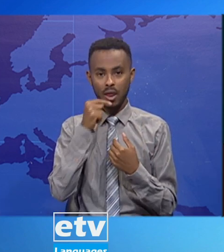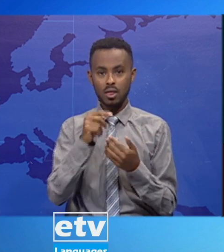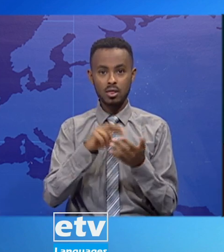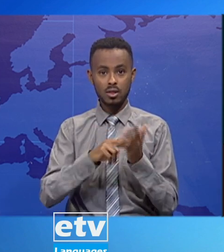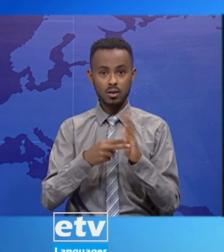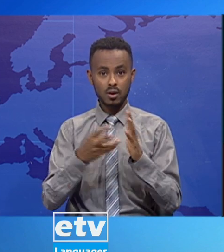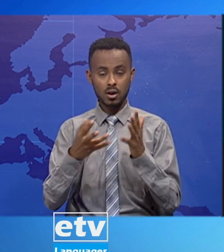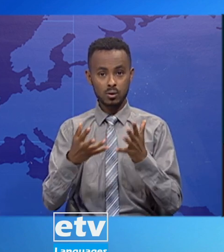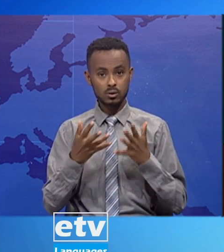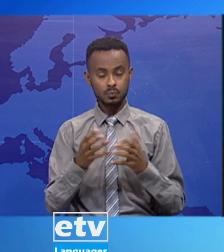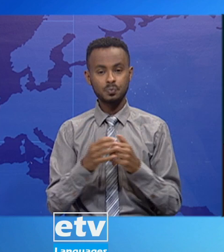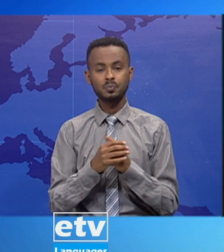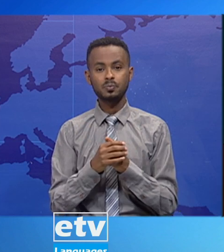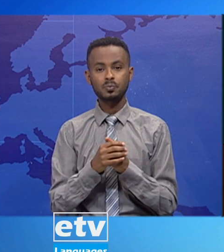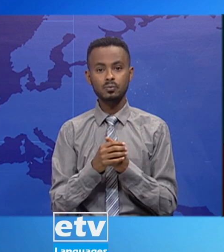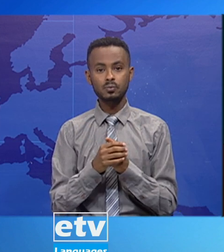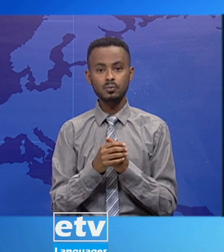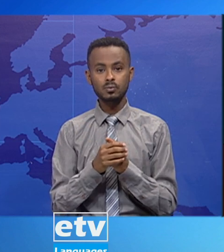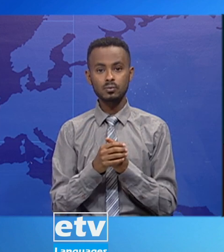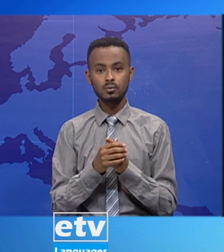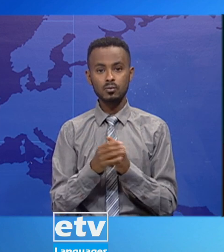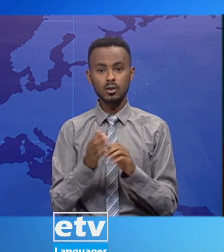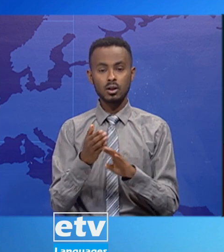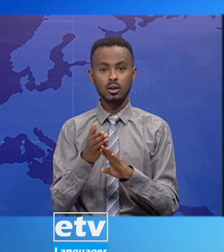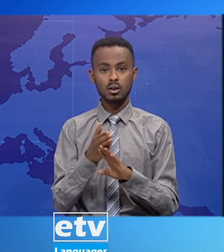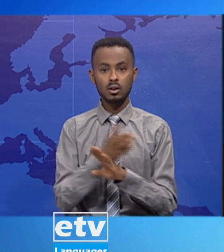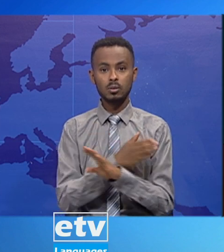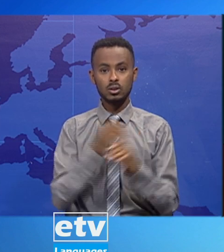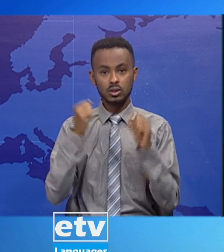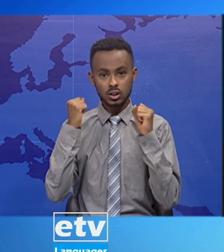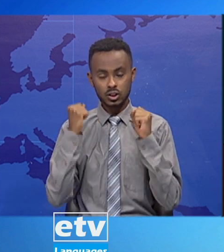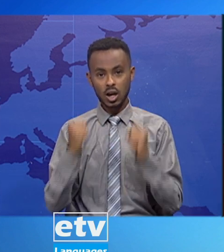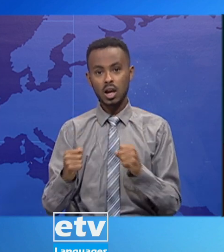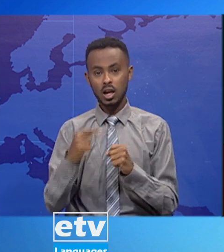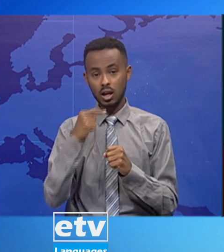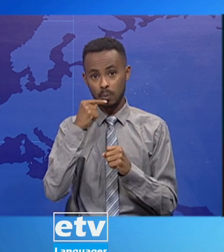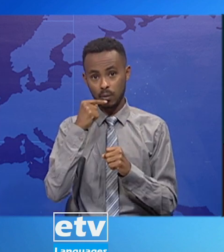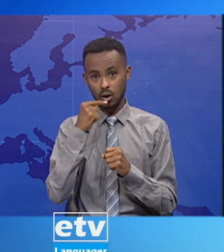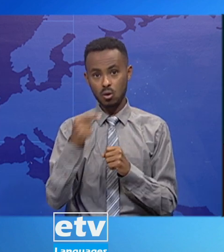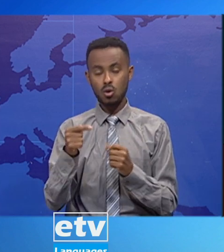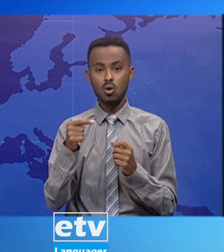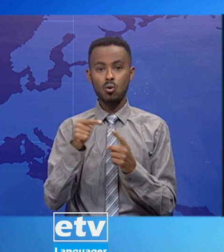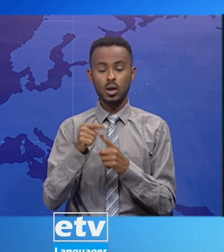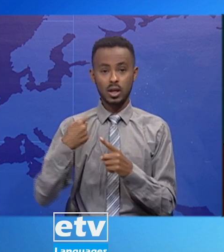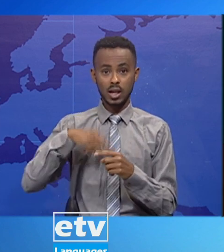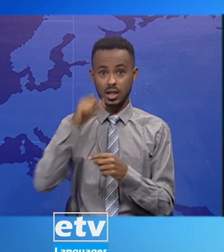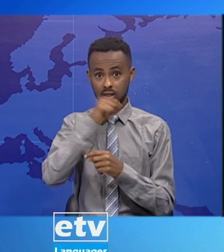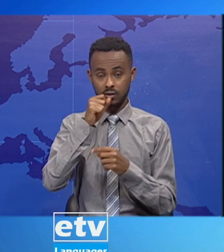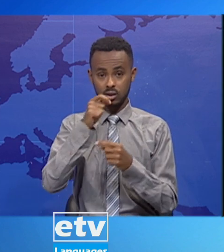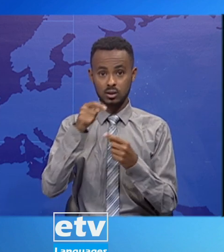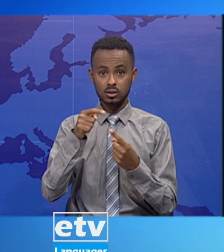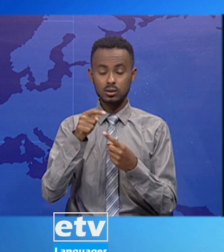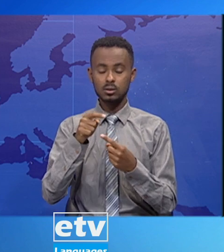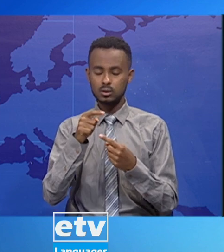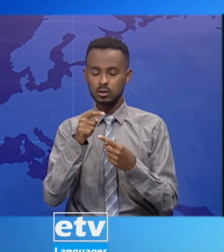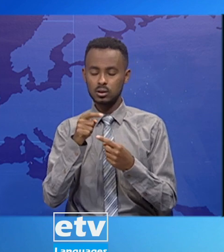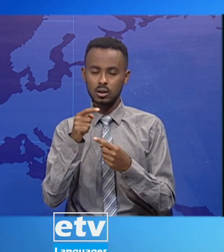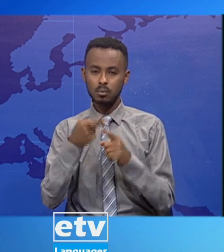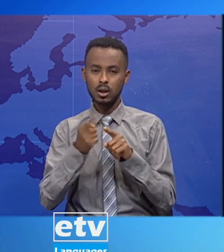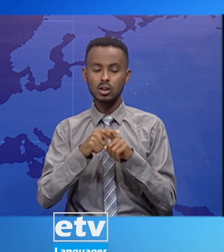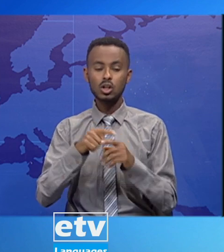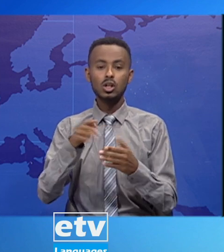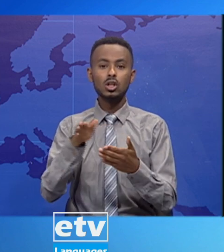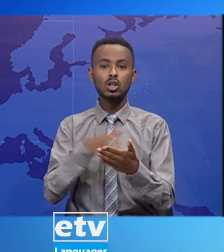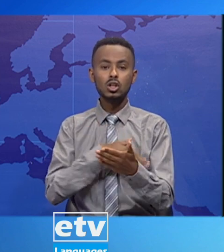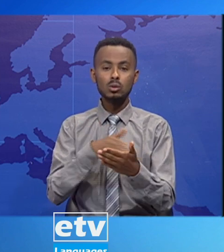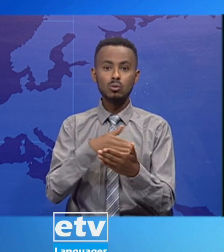የፈለኩ ድም ወደ ትችላለህ የሚለው ወደኛ ዘፈናውን ዝም በየስመጣለህ